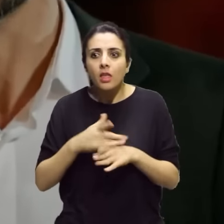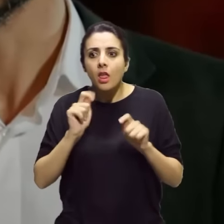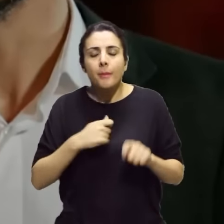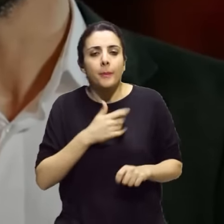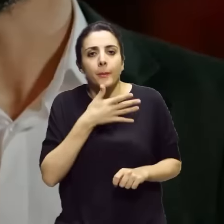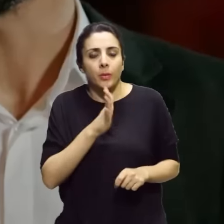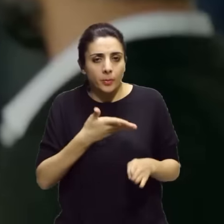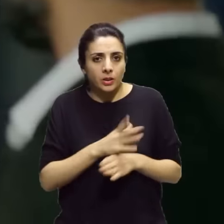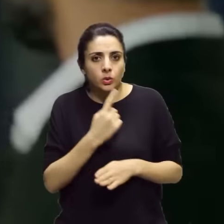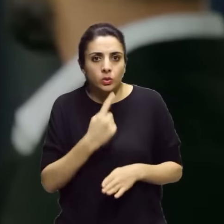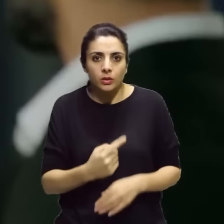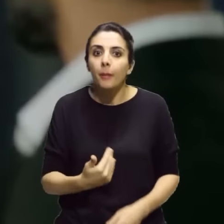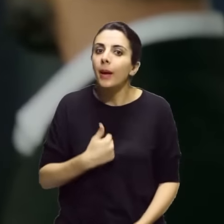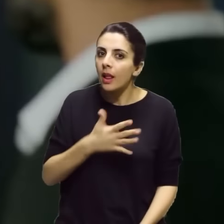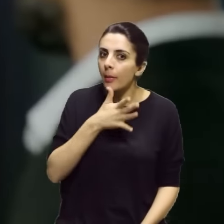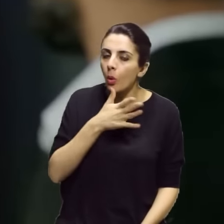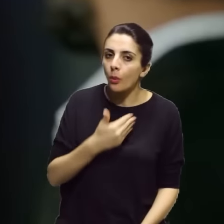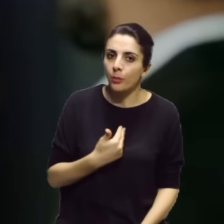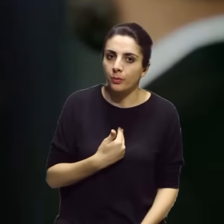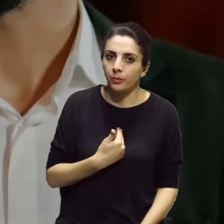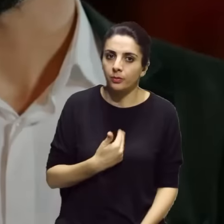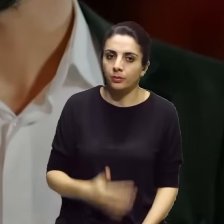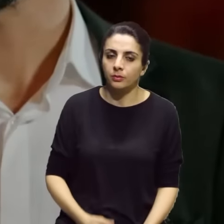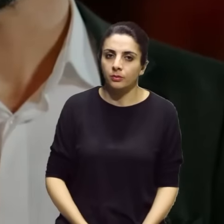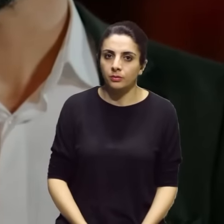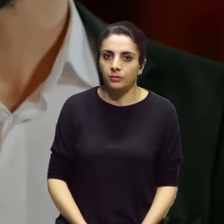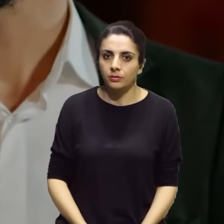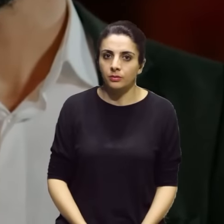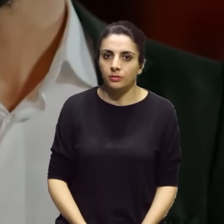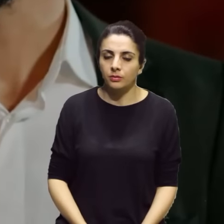bilmiyorum, gerçekten bilmiyorum. Ben biliyorum.